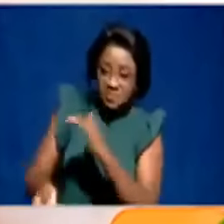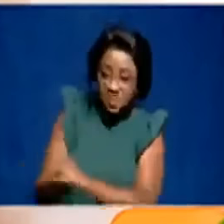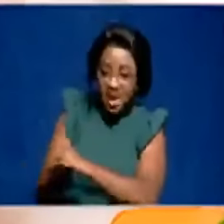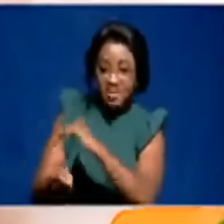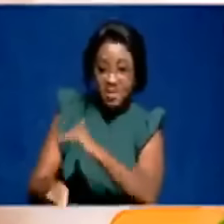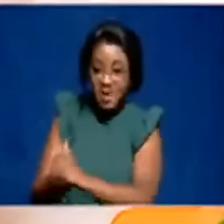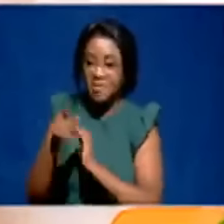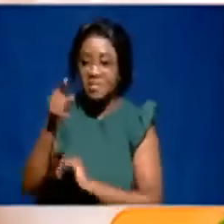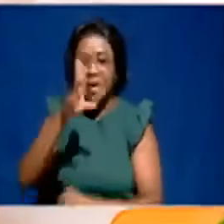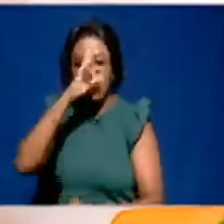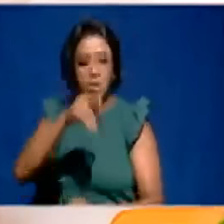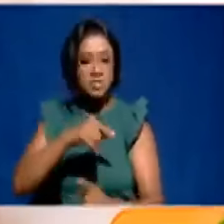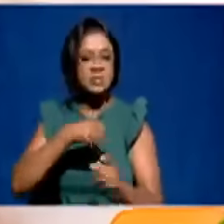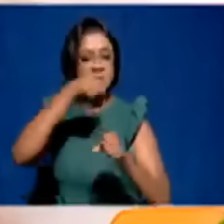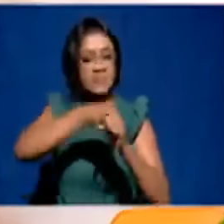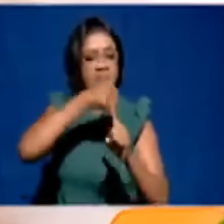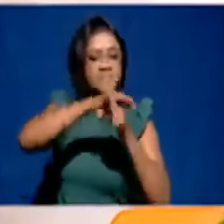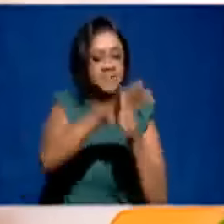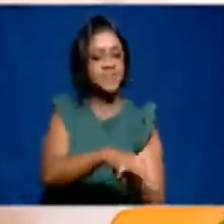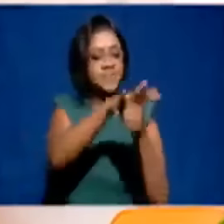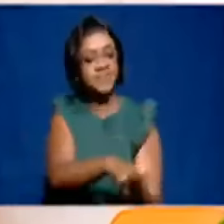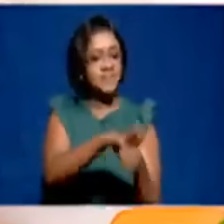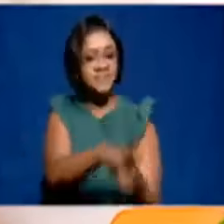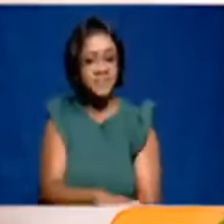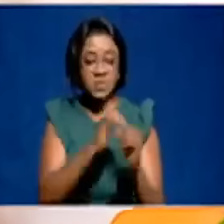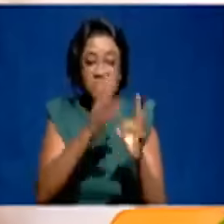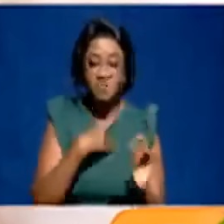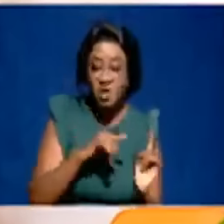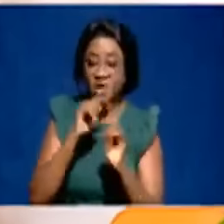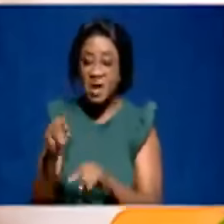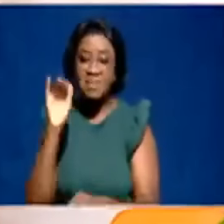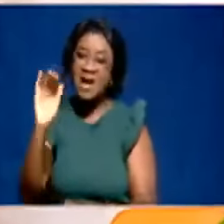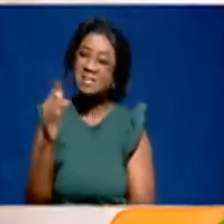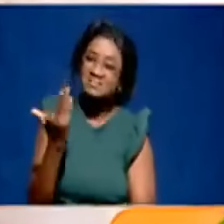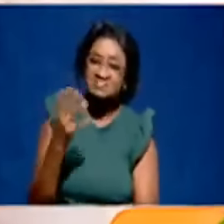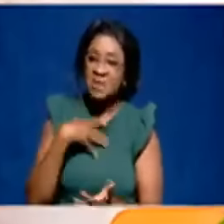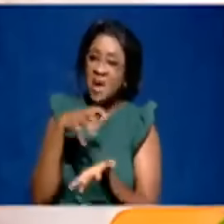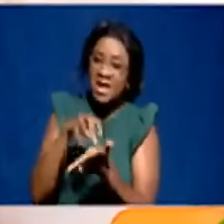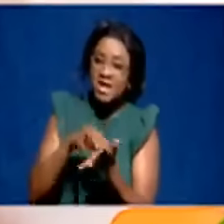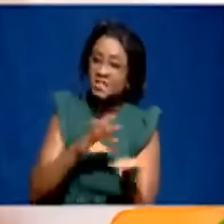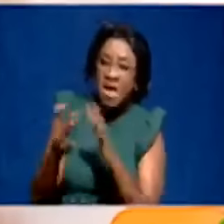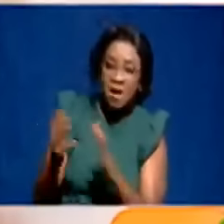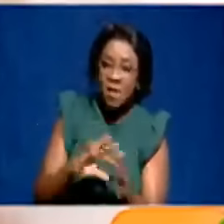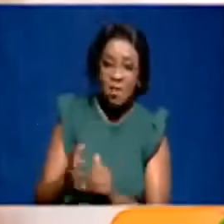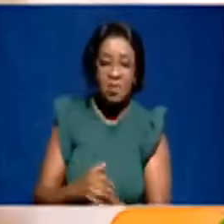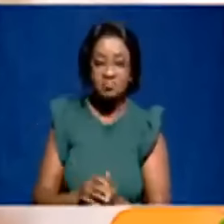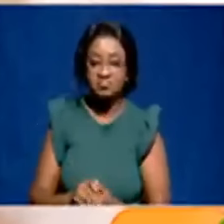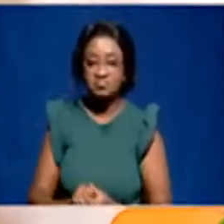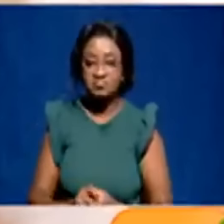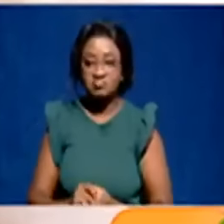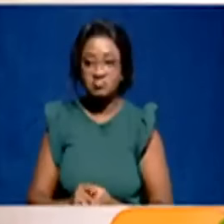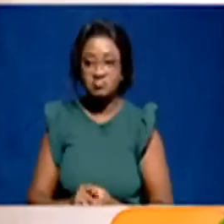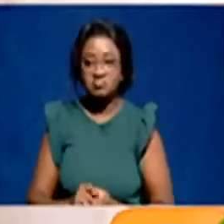polisi wanakuvictimize. Ukitaka kukuja hata kwa mwanga kuuliza, na ukitaka kukuja kwa mwanga